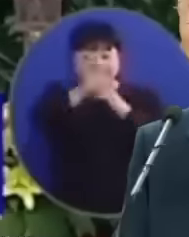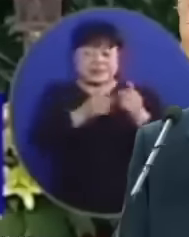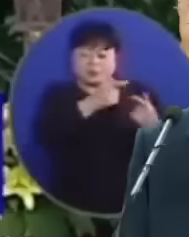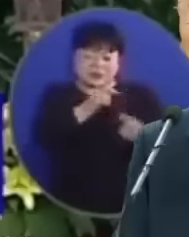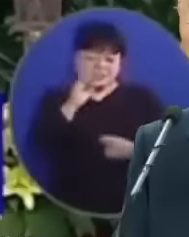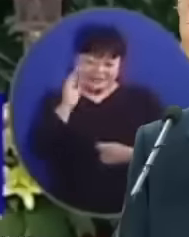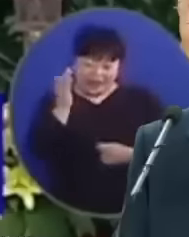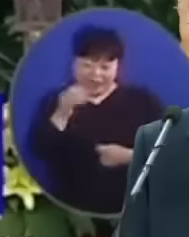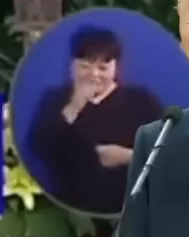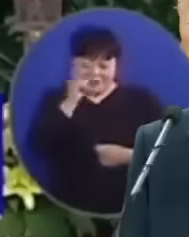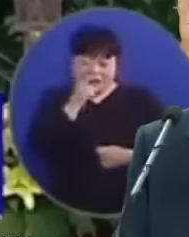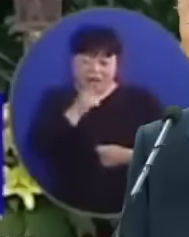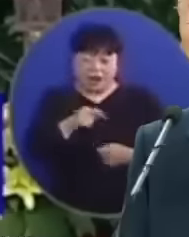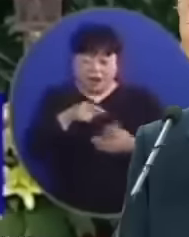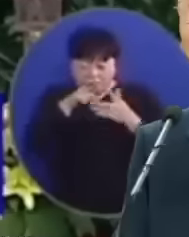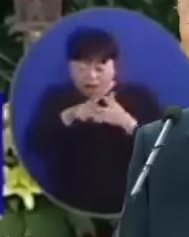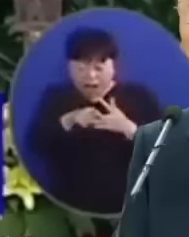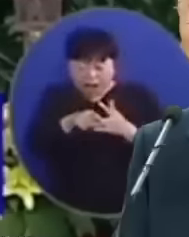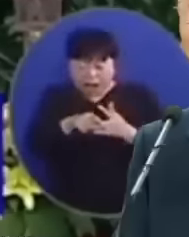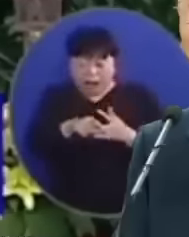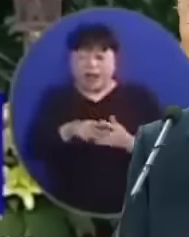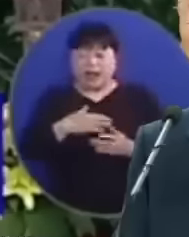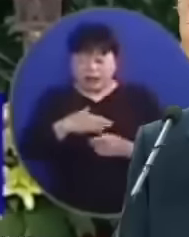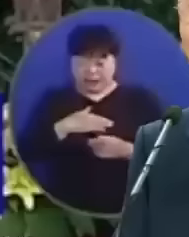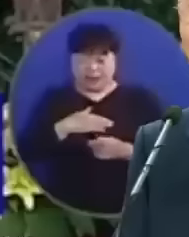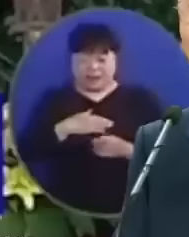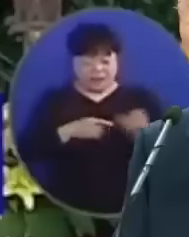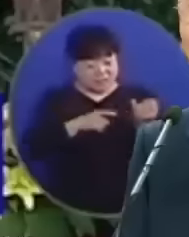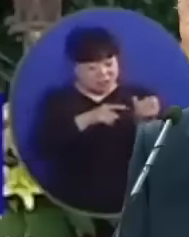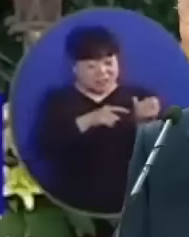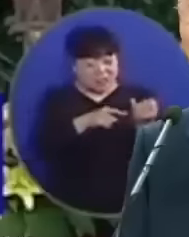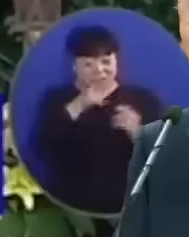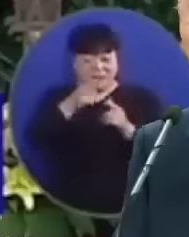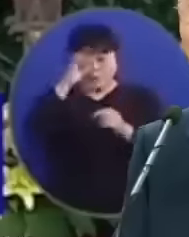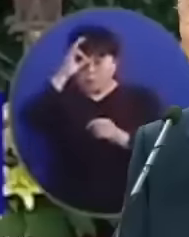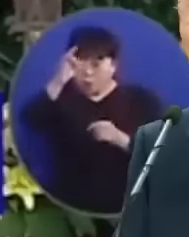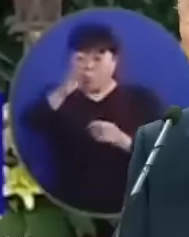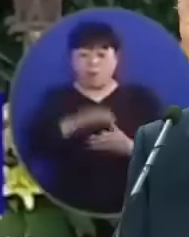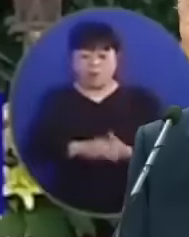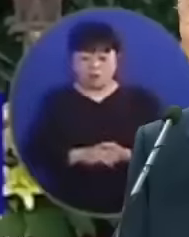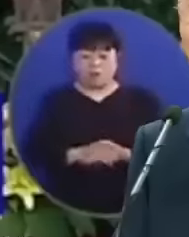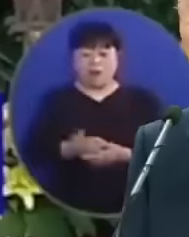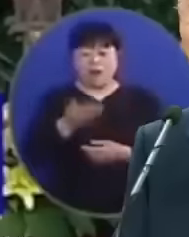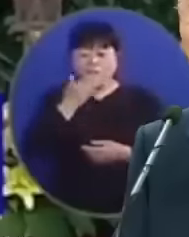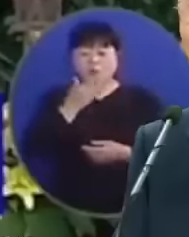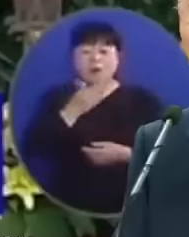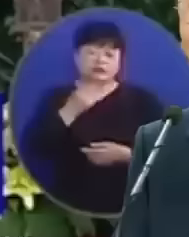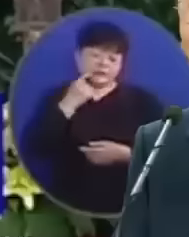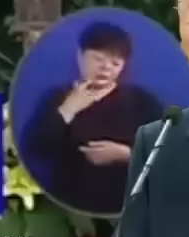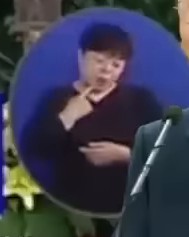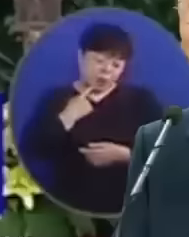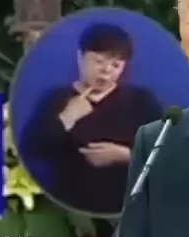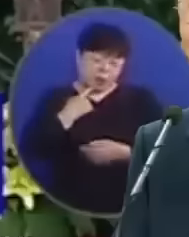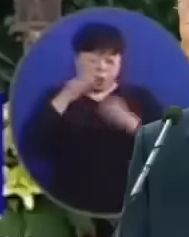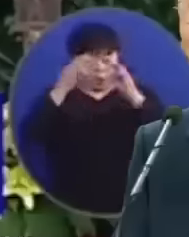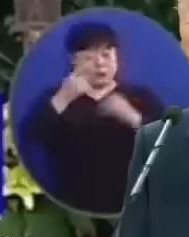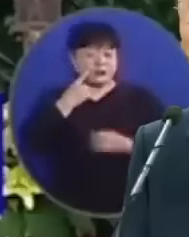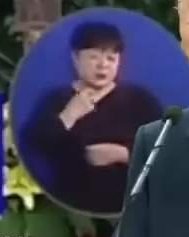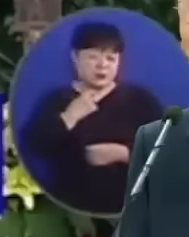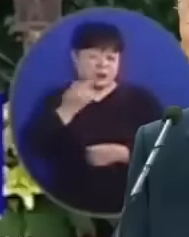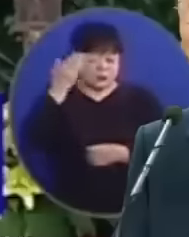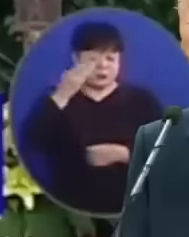되어 선악을 알 줄 하나님이 아심이니라. 여자가 그 나무를 본즉 먹음직도 하고 보암직도 하고 지혜롭게